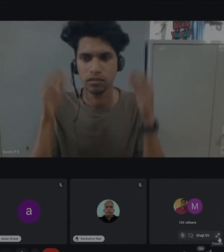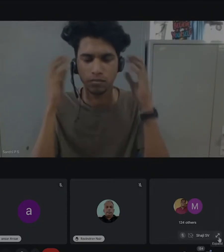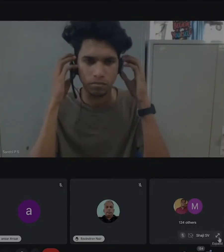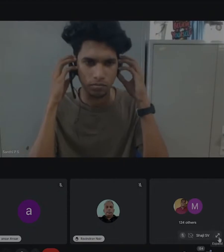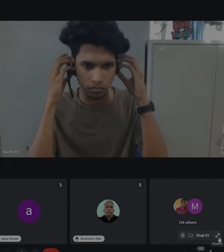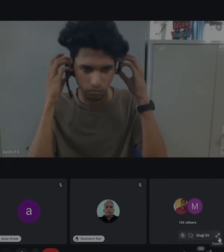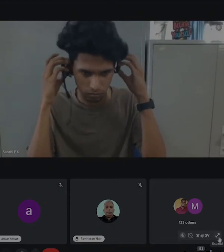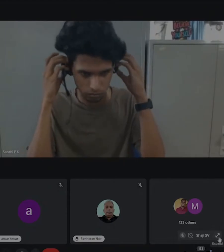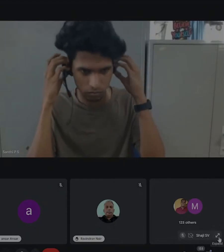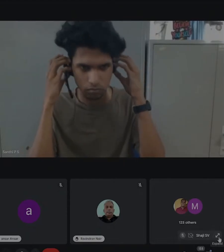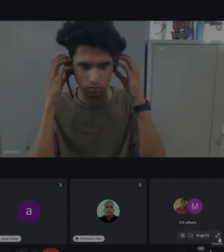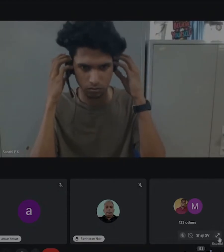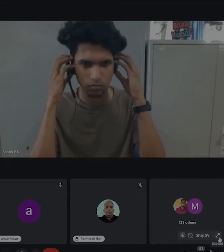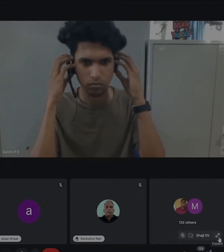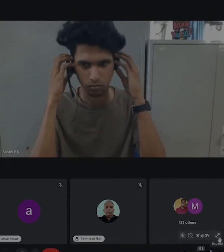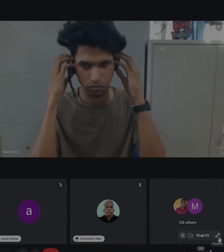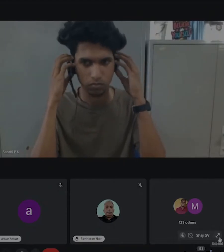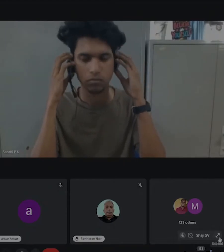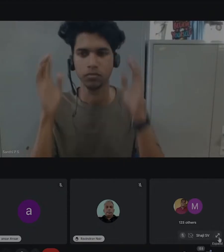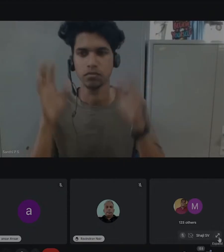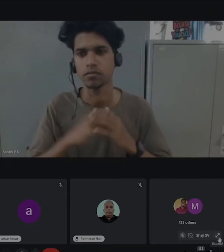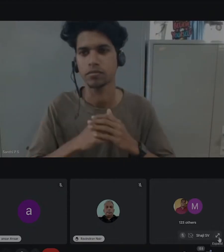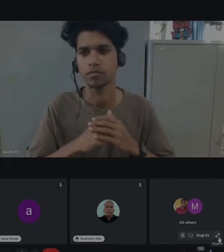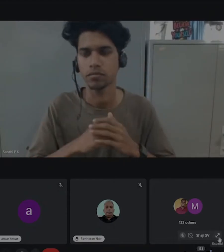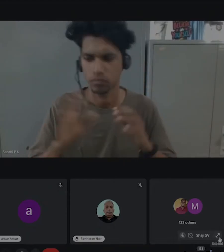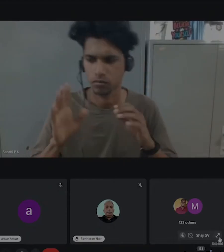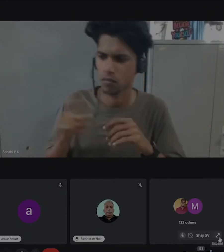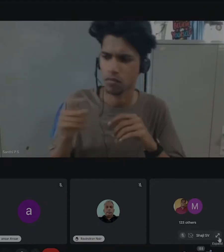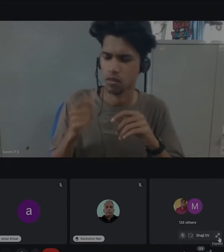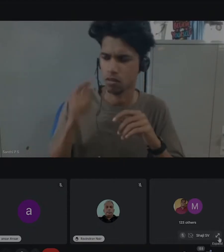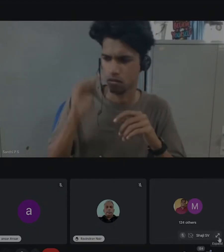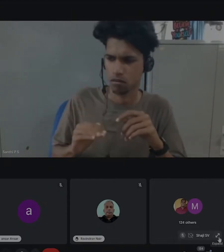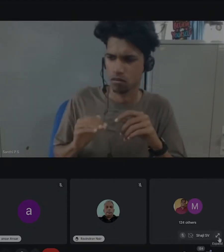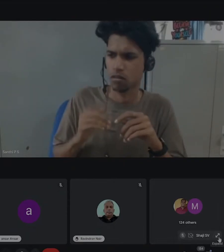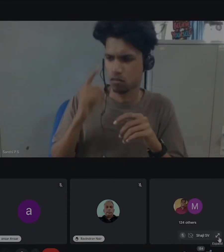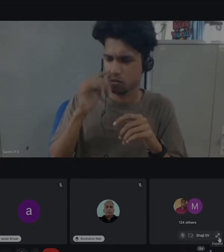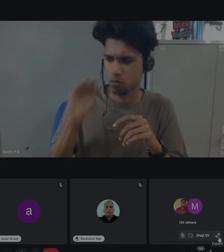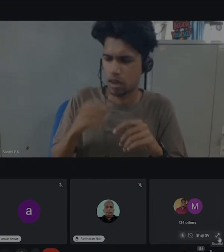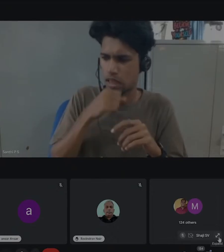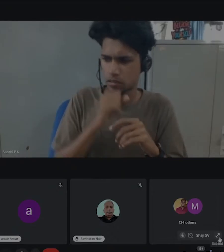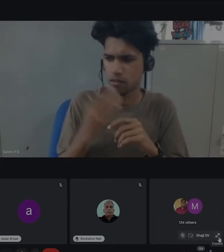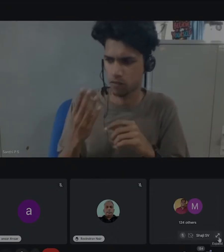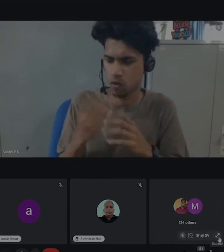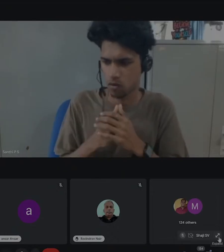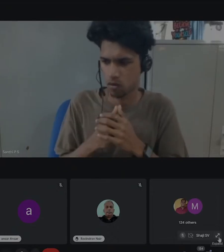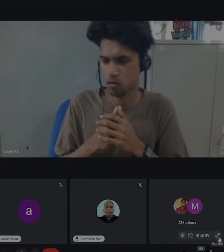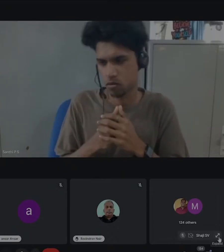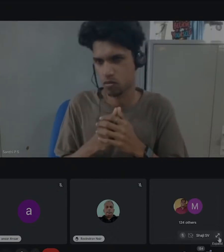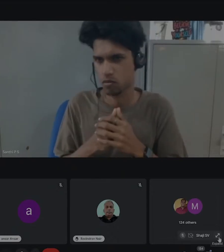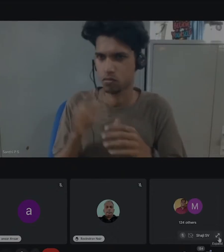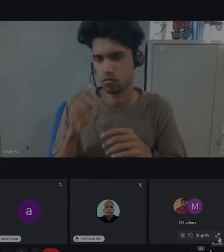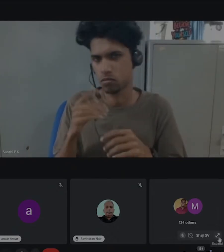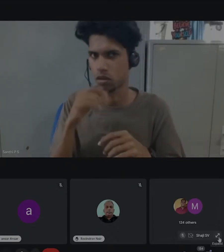പറഞ്ഞോളൂ. ഇതിപ്പോ മോൾക്ക് പെൺകുട്ടിയാണെന്ന് തോന്നുന്നല്ലേ? 4 വയസ്സ്. അതെ, പെൺകുട്ടി വയസ്സായിട്ടുണ്ട്.